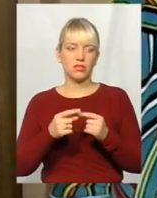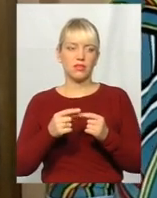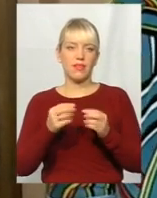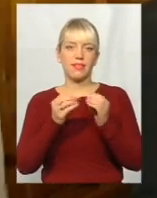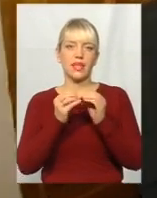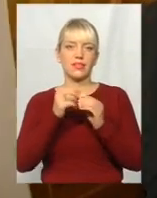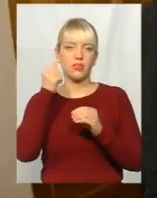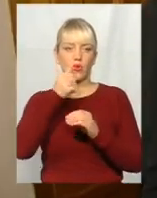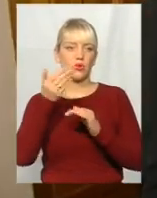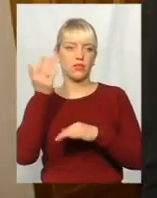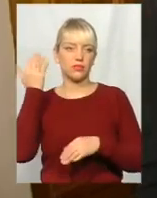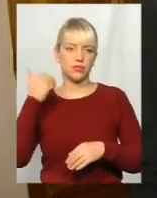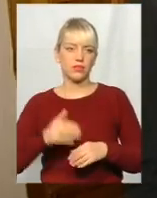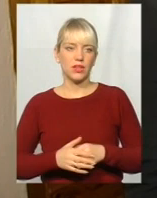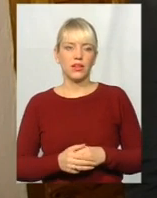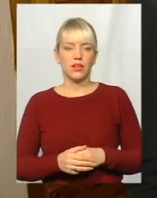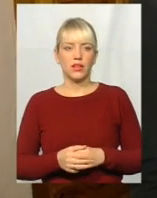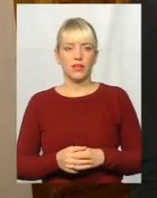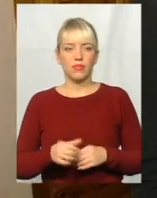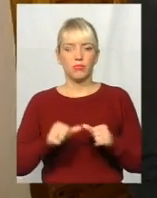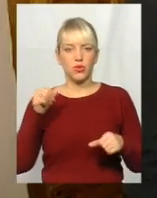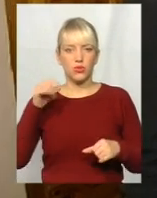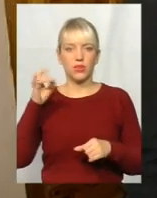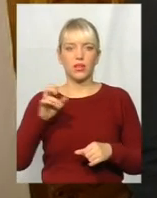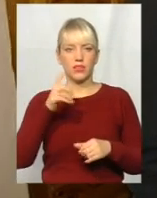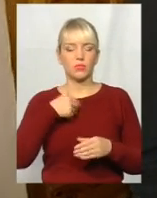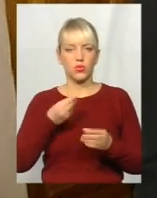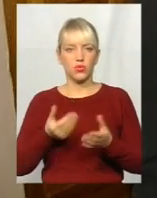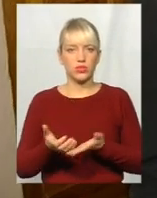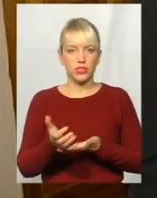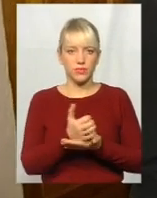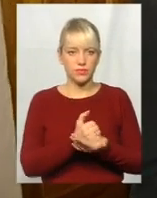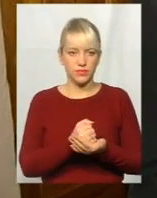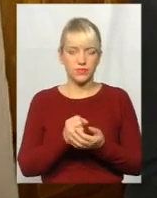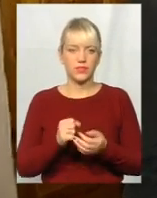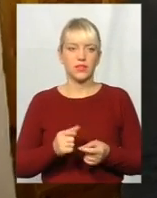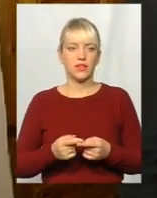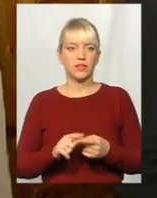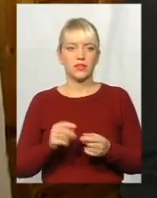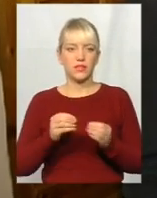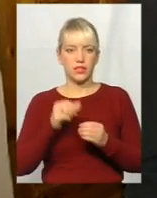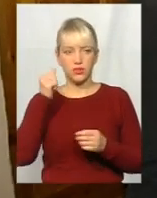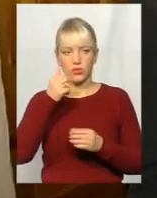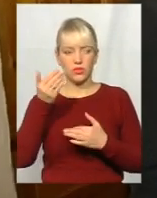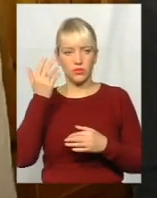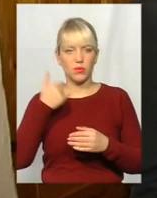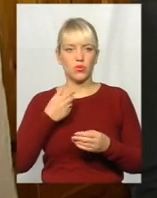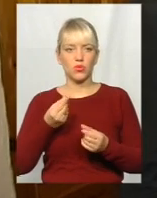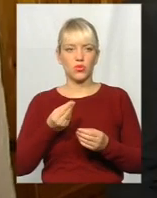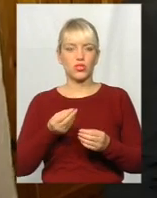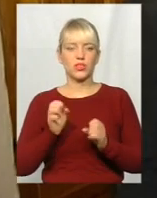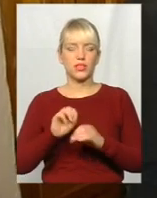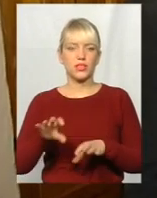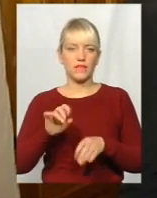зробили. Ну, минулий раз ми кошти здавали. Це 10 років тому, так? 10 років тому ми здавали кошти